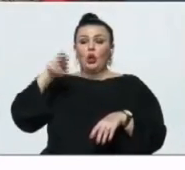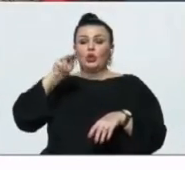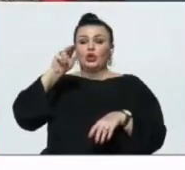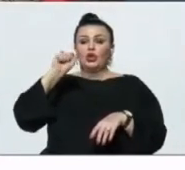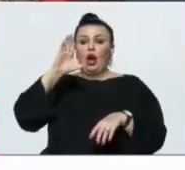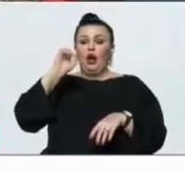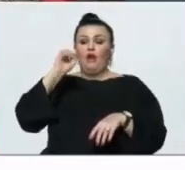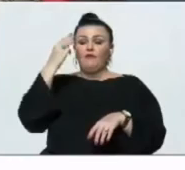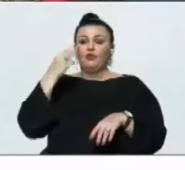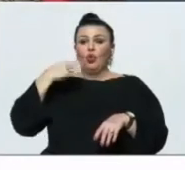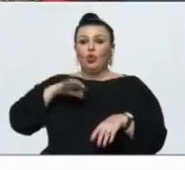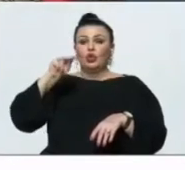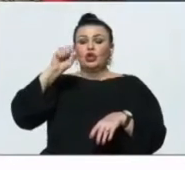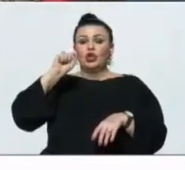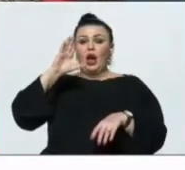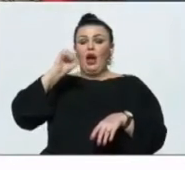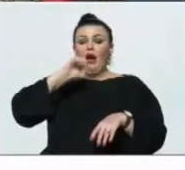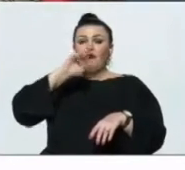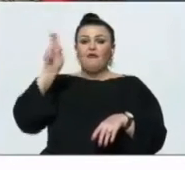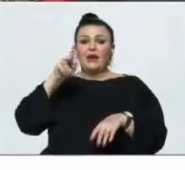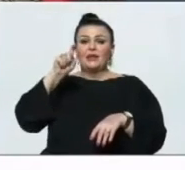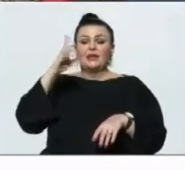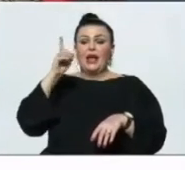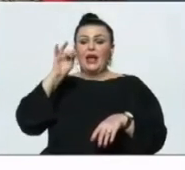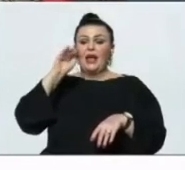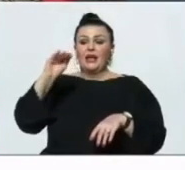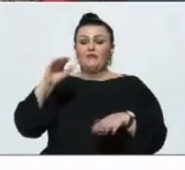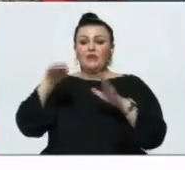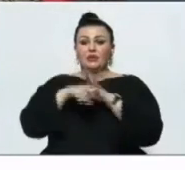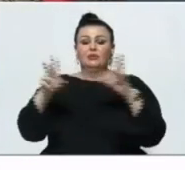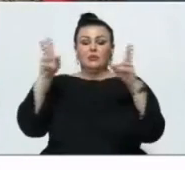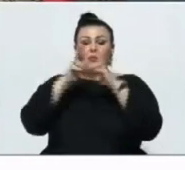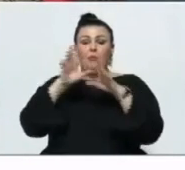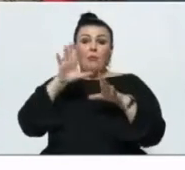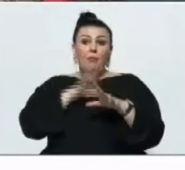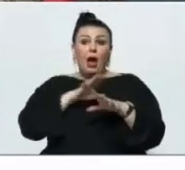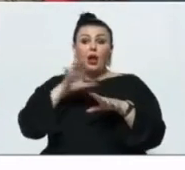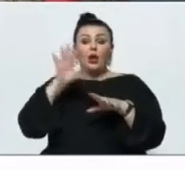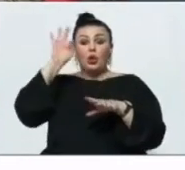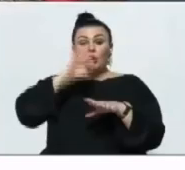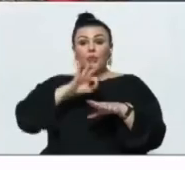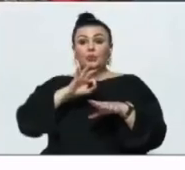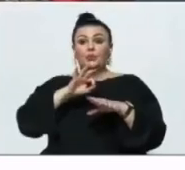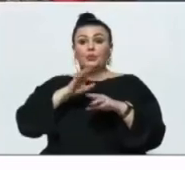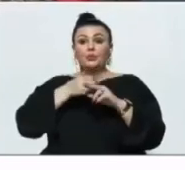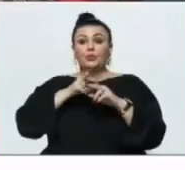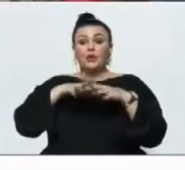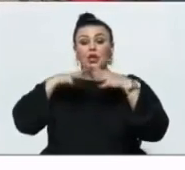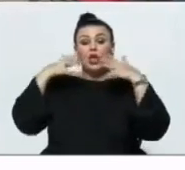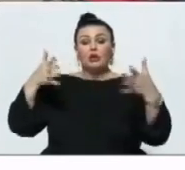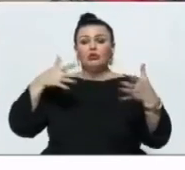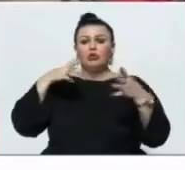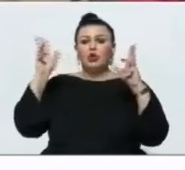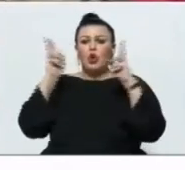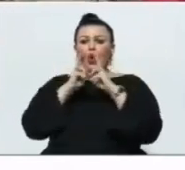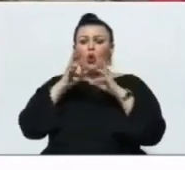qəbul etdi və bu dəqiqədən sonra, yəni 8:40-dan sonra tərəflər arasında geniş bir